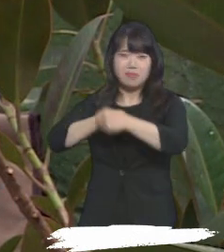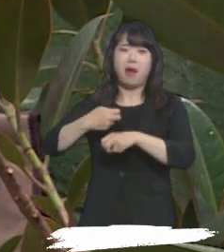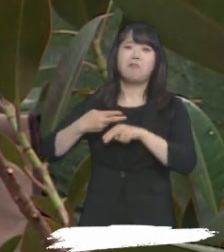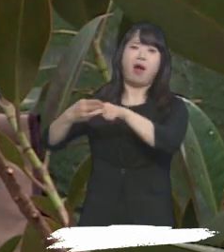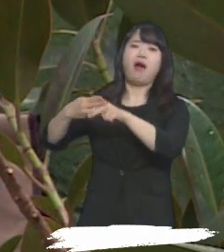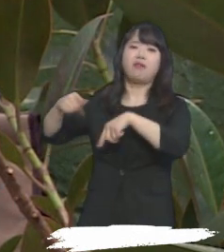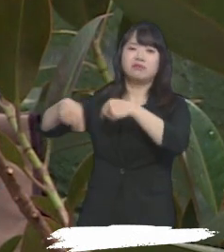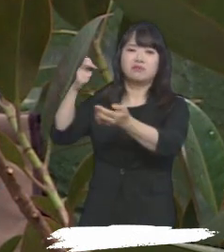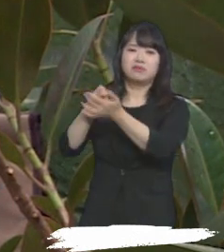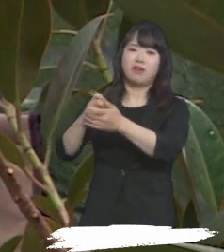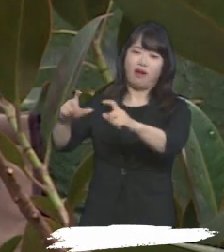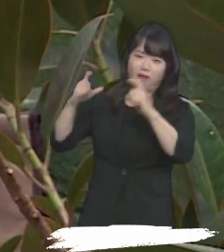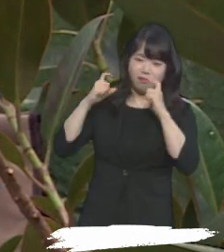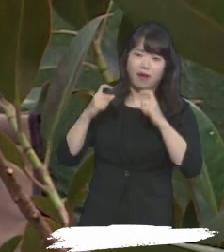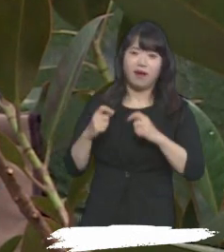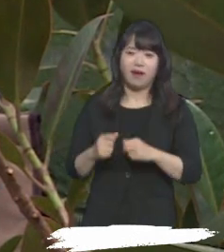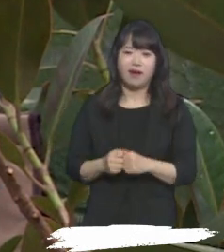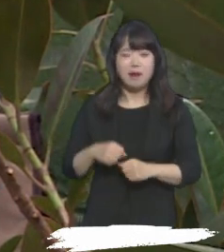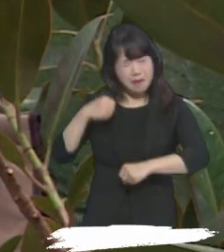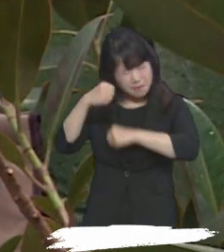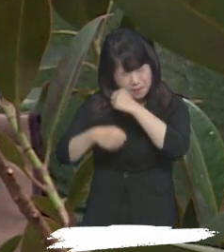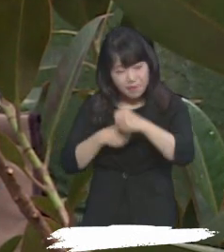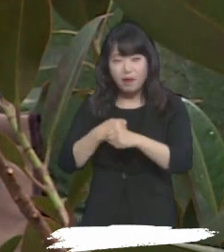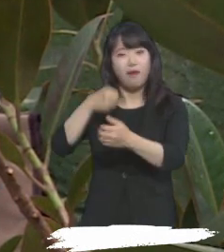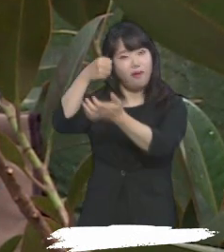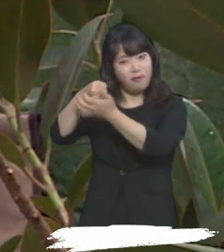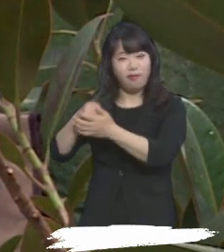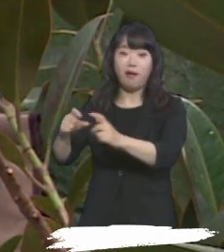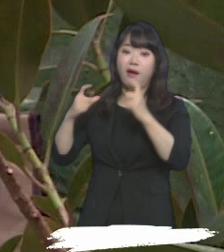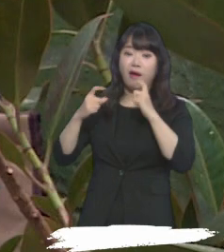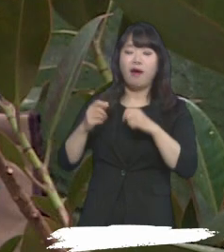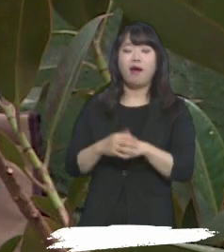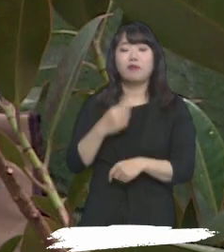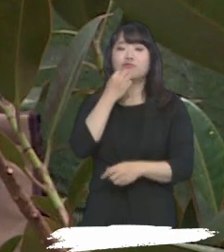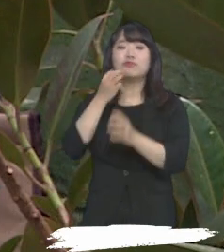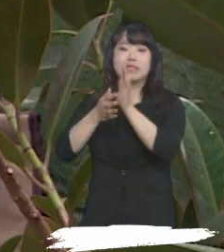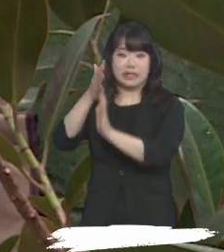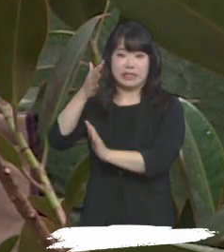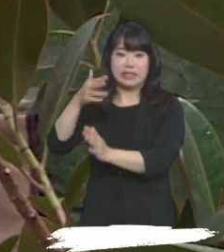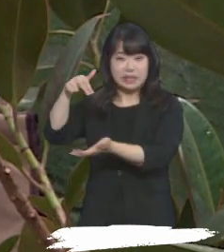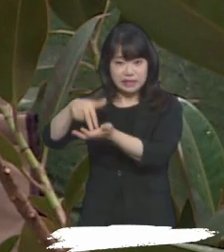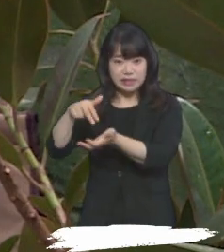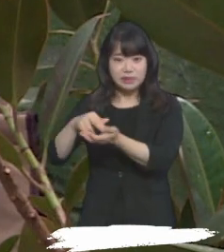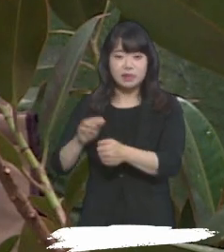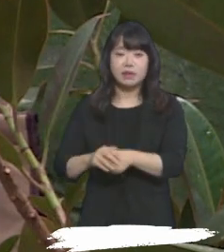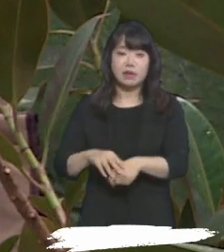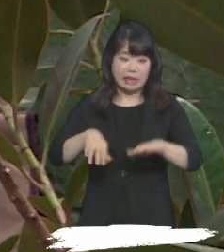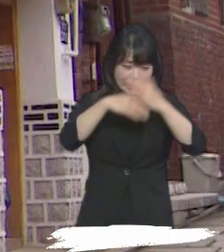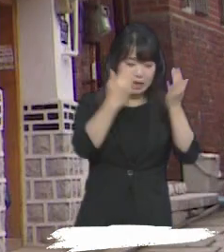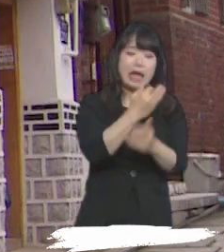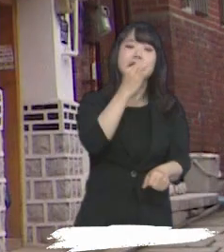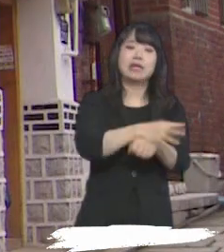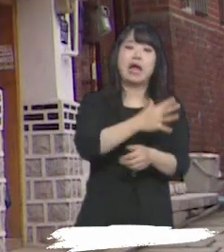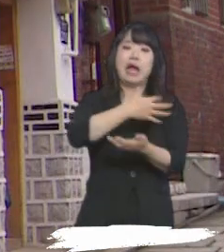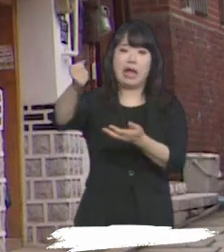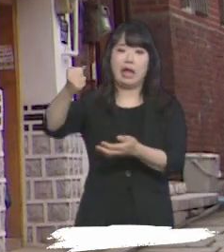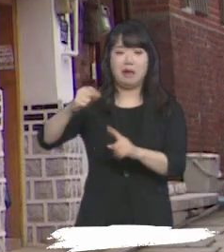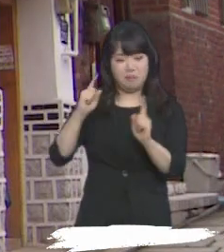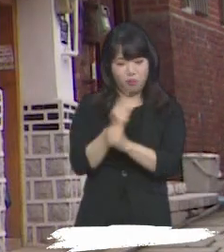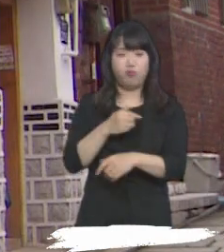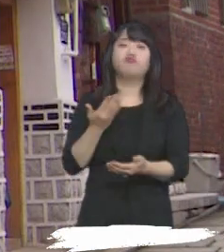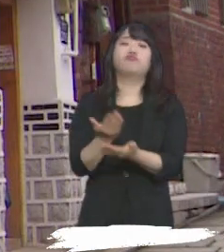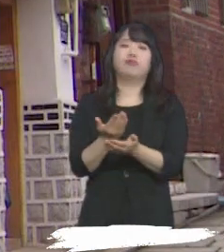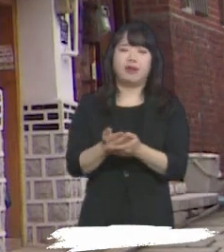자기들이 정책적으로 마음대로 하니까 차라리 그러면 서울시에서 매입을 해서. 전통